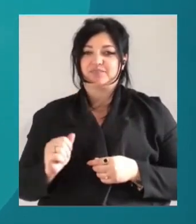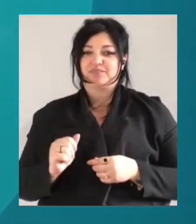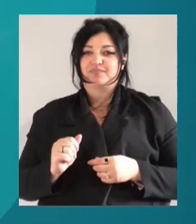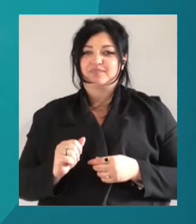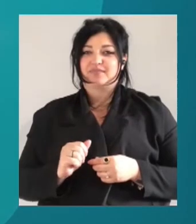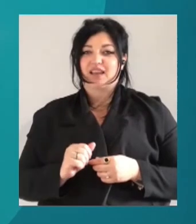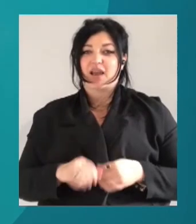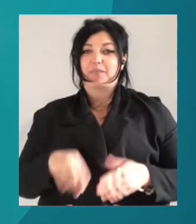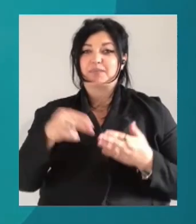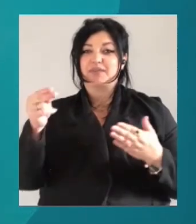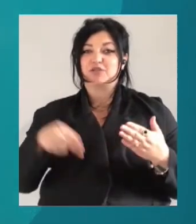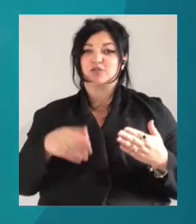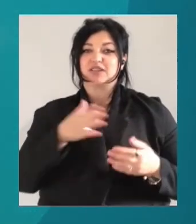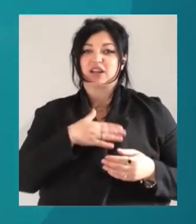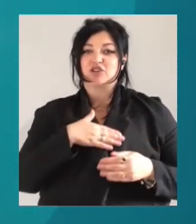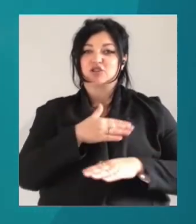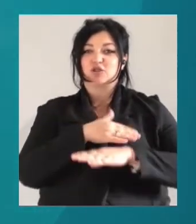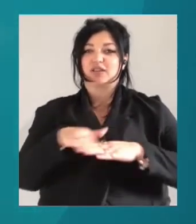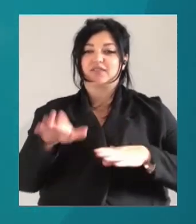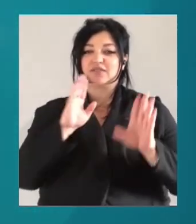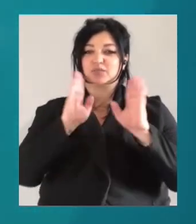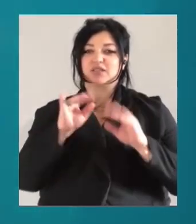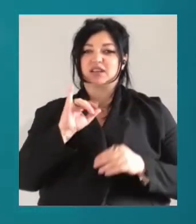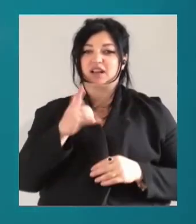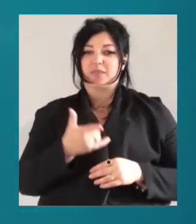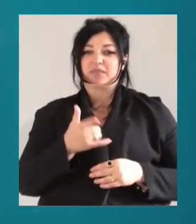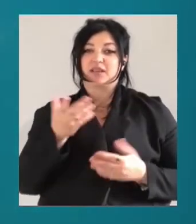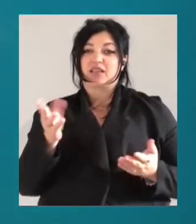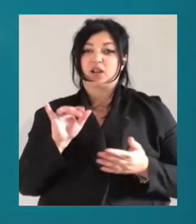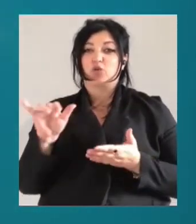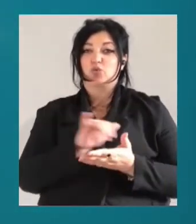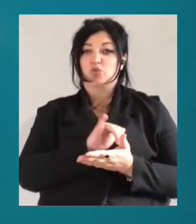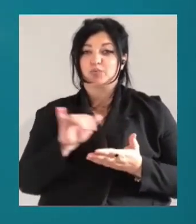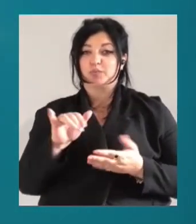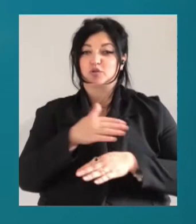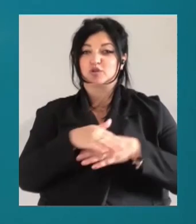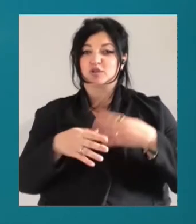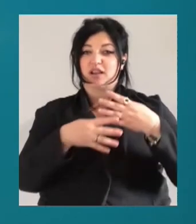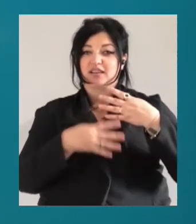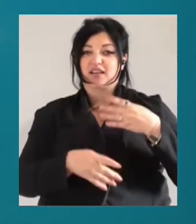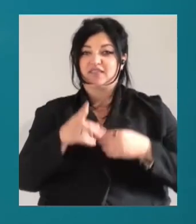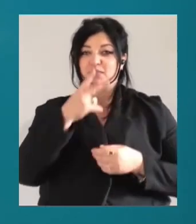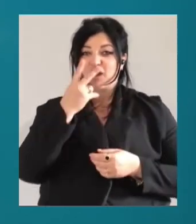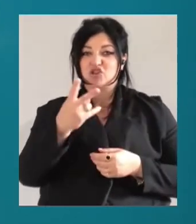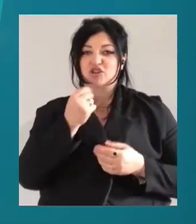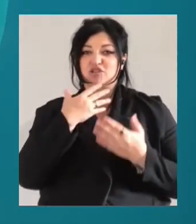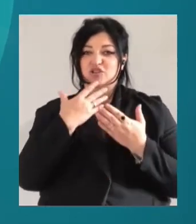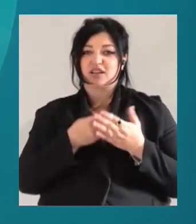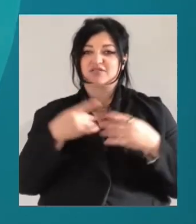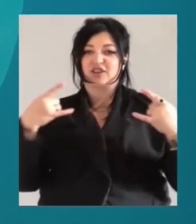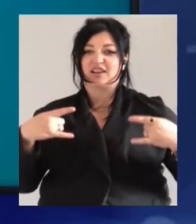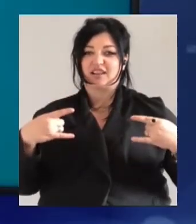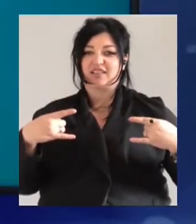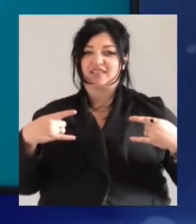Підписуйтесь на наші сторінки у Фейсбук, в Інстаграм та канал на Ютюб. Посилання на них ви зараз бачите на своїх